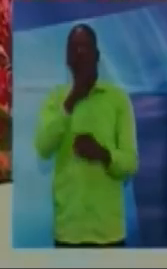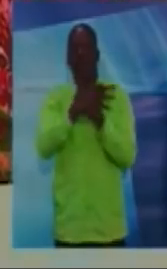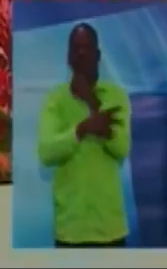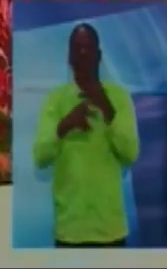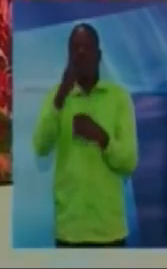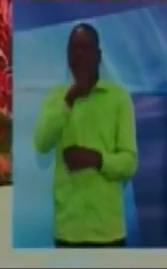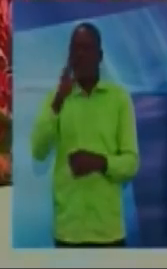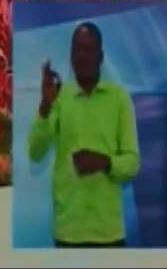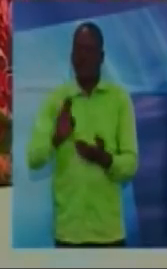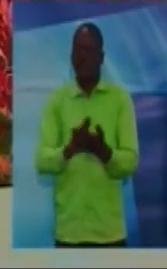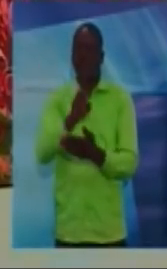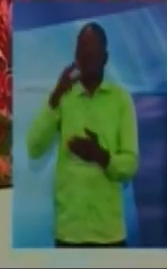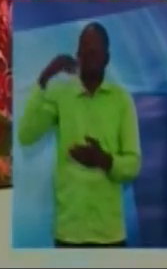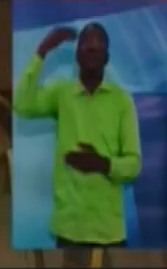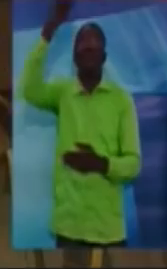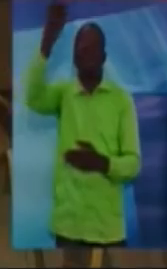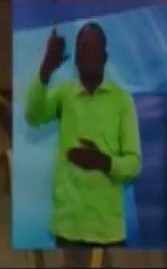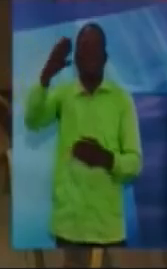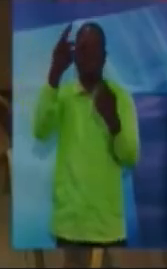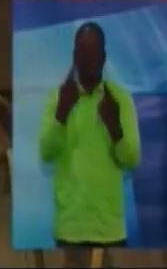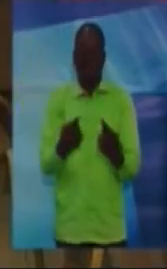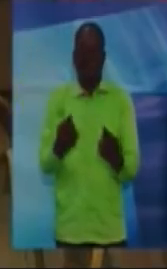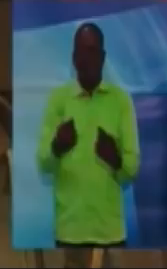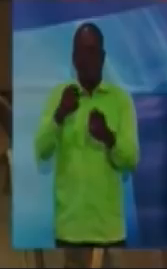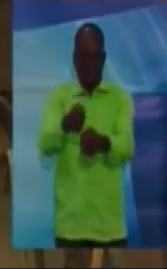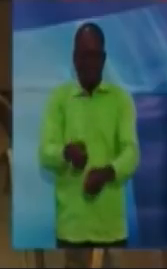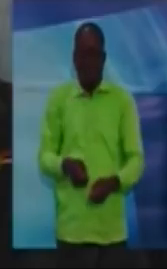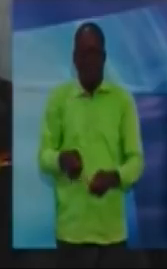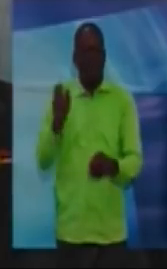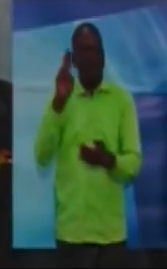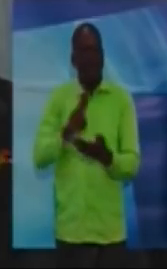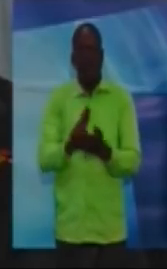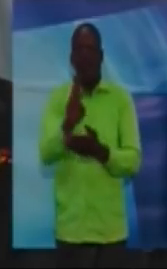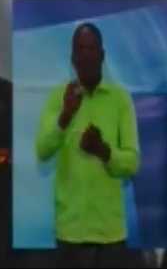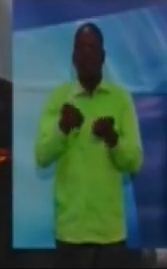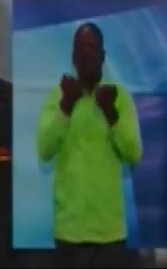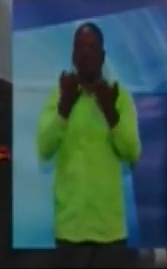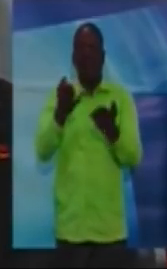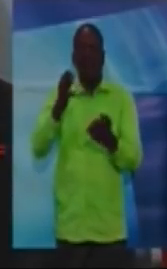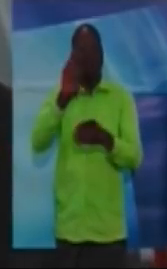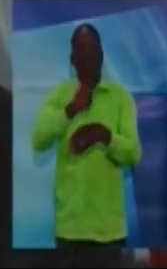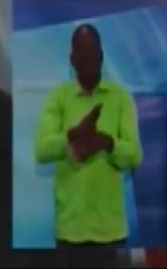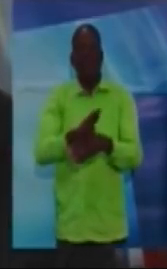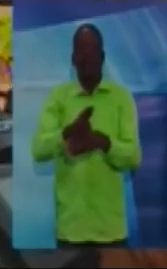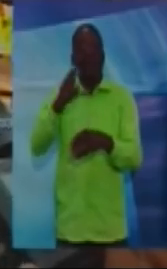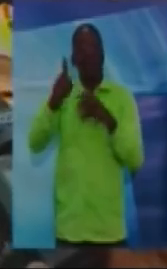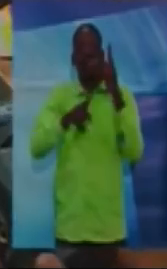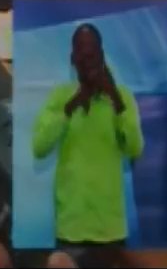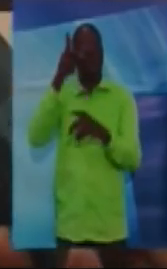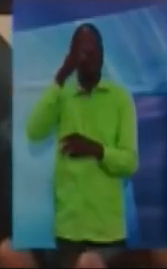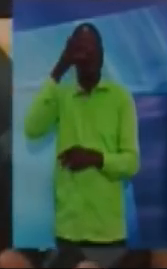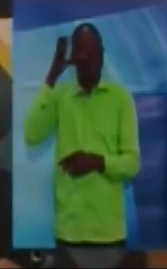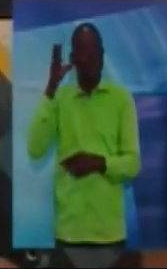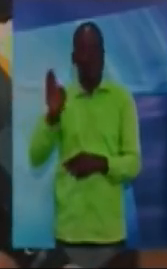Faso utiliseront au cours de la présente campagne agricole humide grâce à la République populaire de Chine. Nous